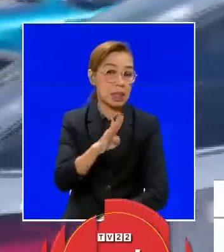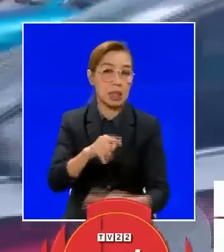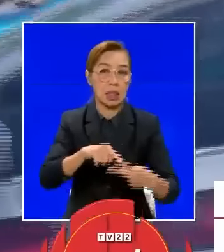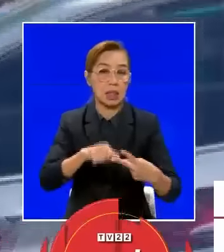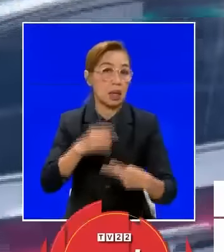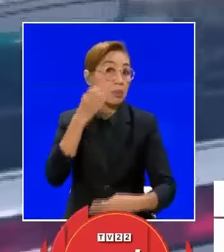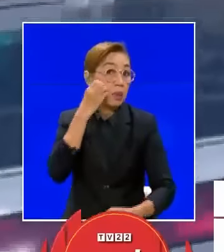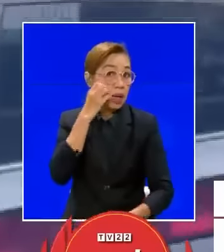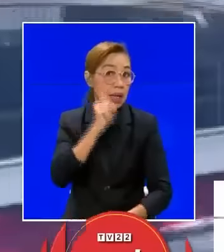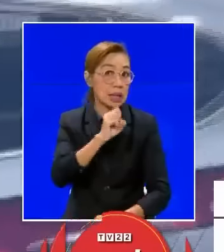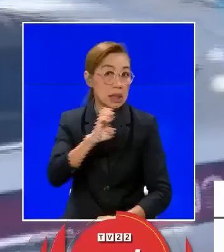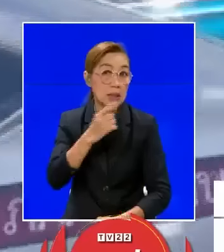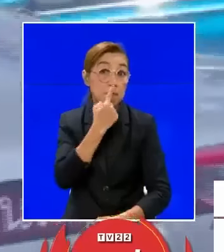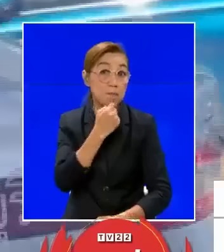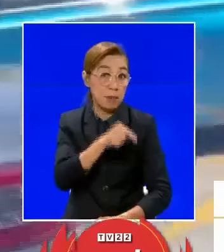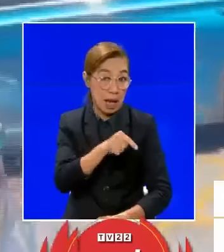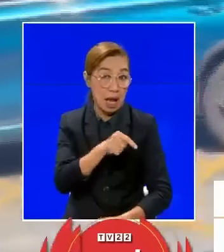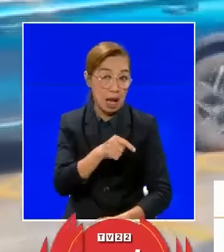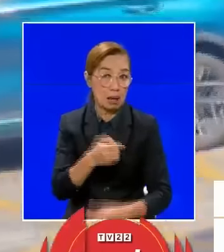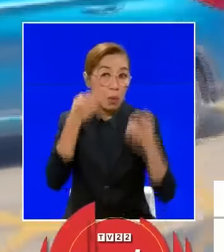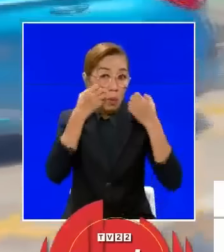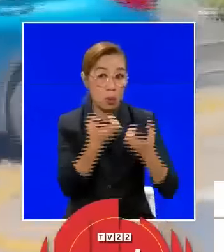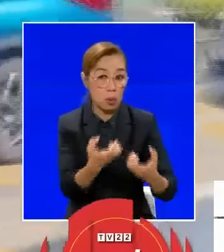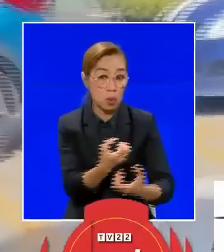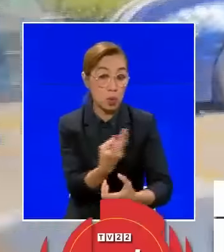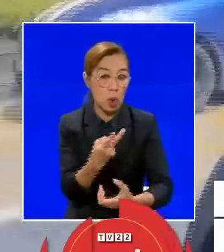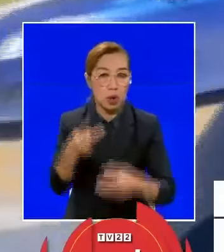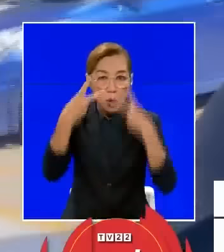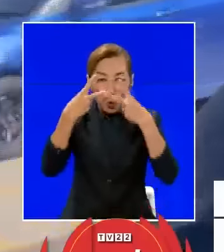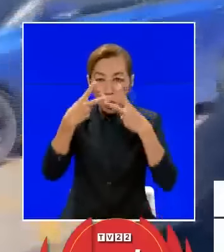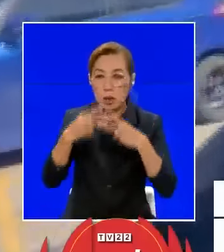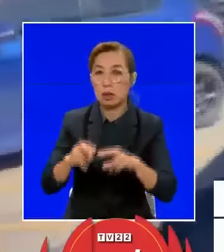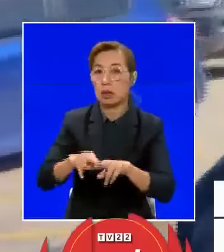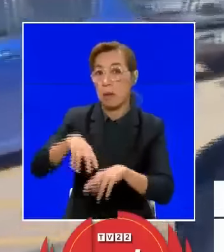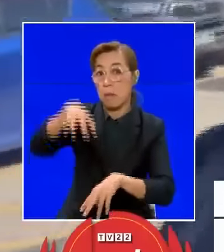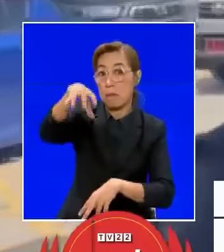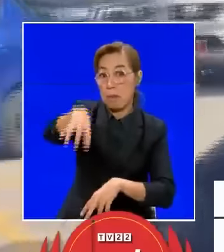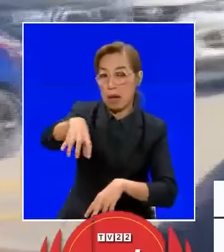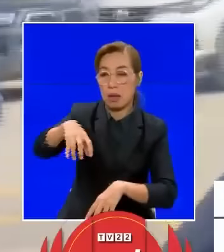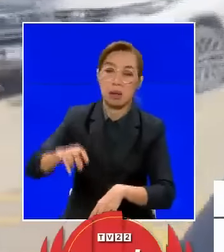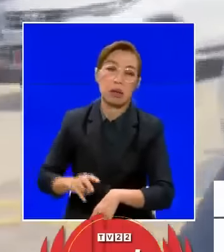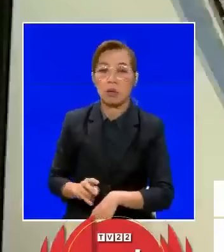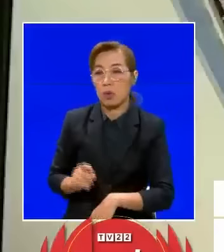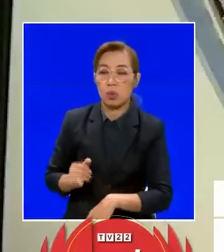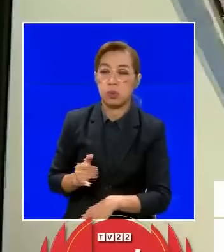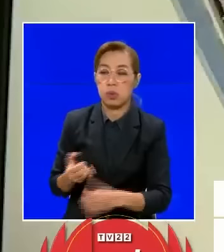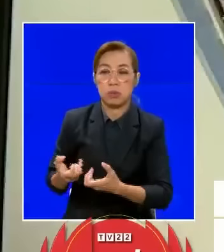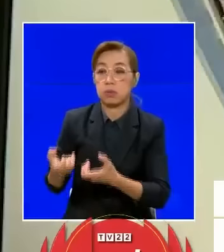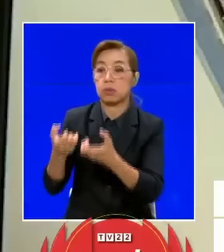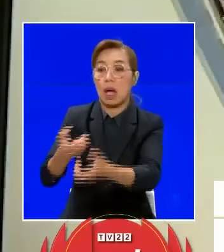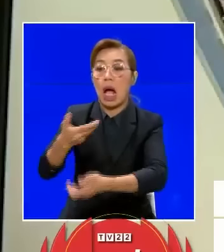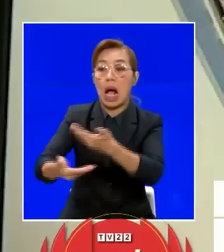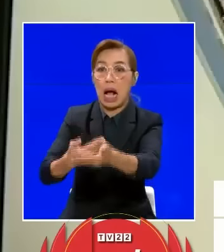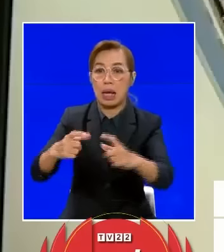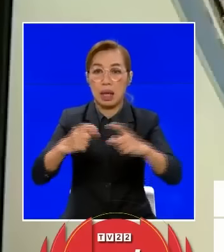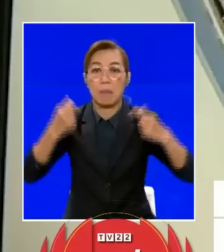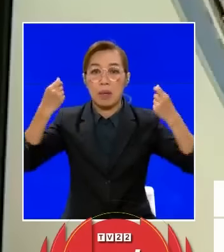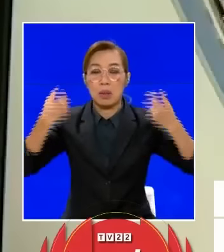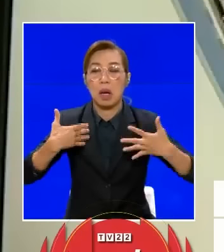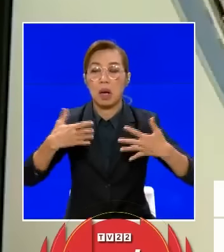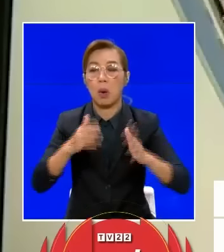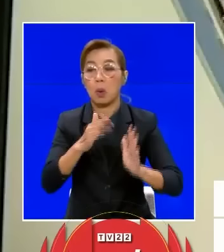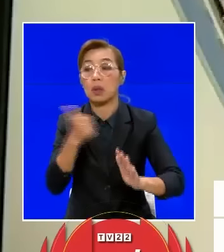จำนวน2เครื่องไปขายที่ห้างสรรพสินค้าชื่อดังนะครับโดยใช้บัตรประชาชนของผู้อื่นครับแล้วก็อ้างว่าทำศัลยกรรมมา